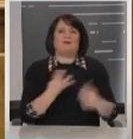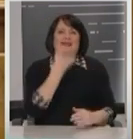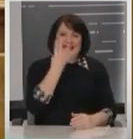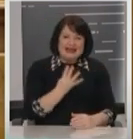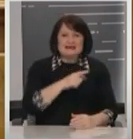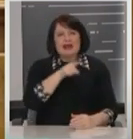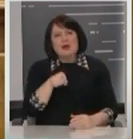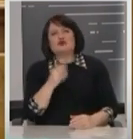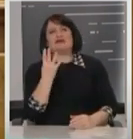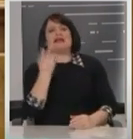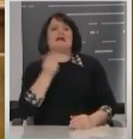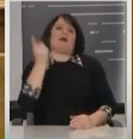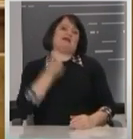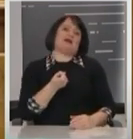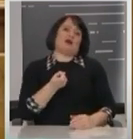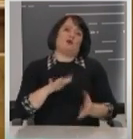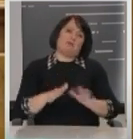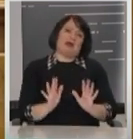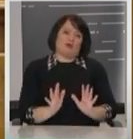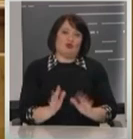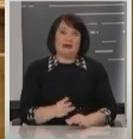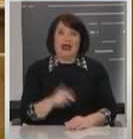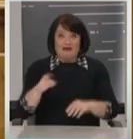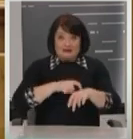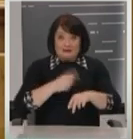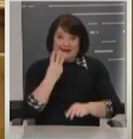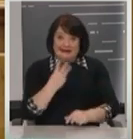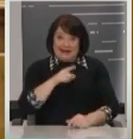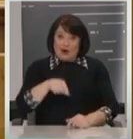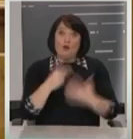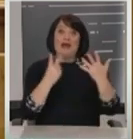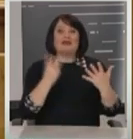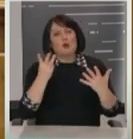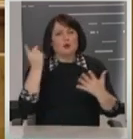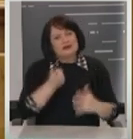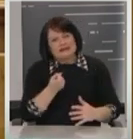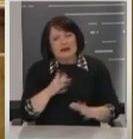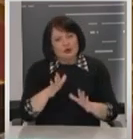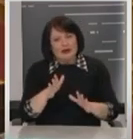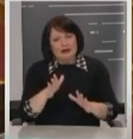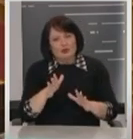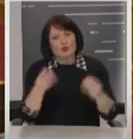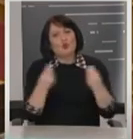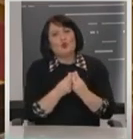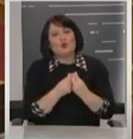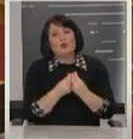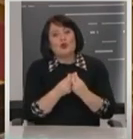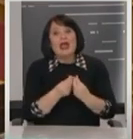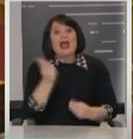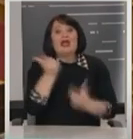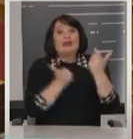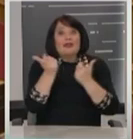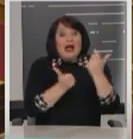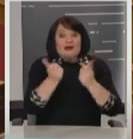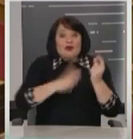4,5. Σήμερα το 3,7-3,8 αντιστοιχεί στα επίπεδα δανεισμού για την